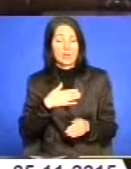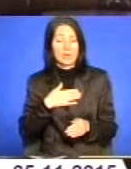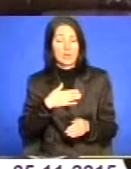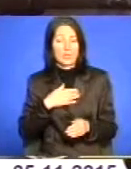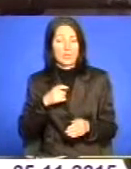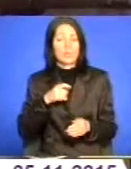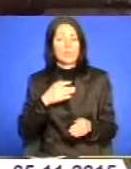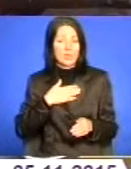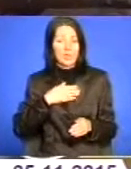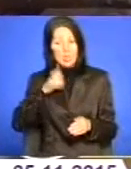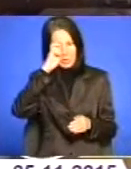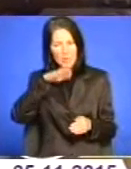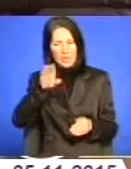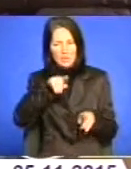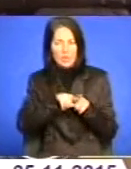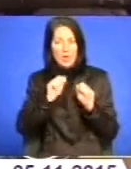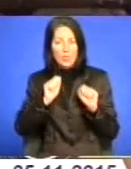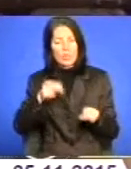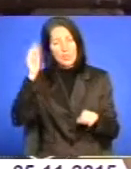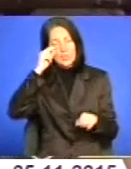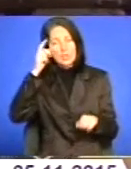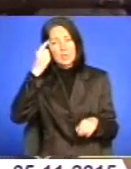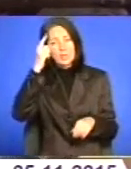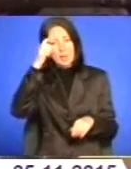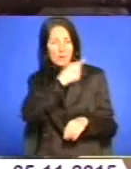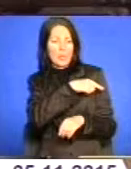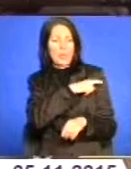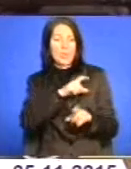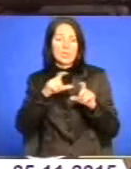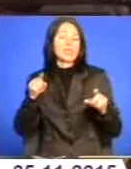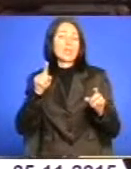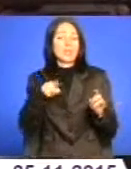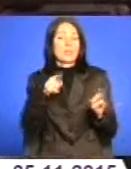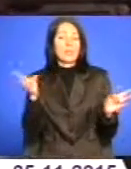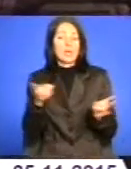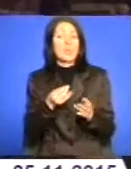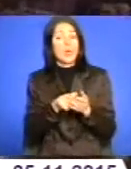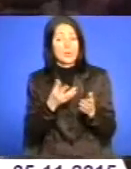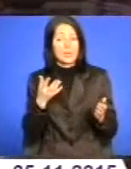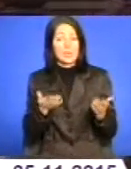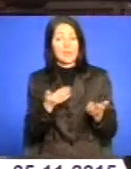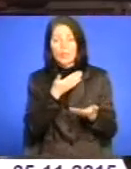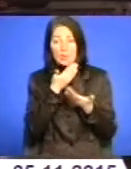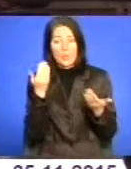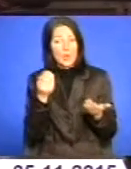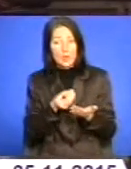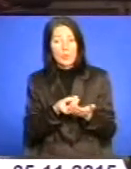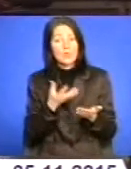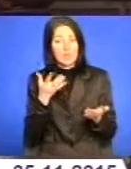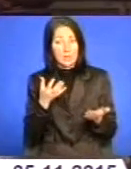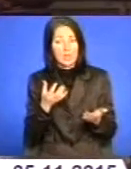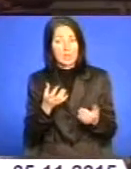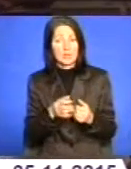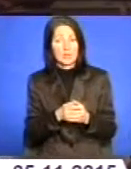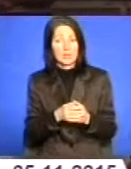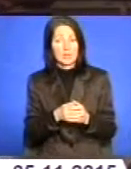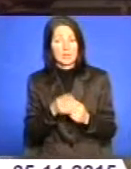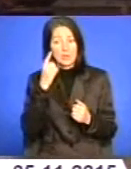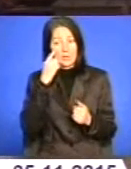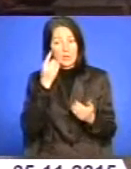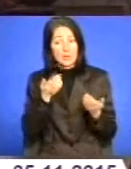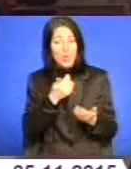можна вчитися на медичному, але там треба якісь оцінки. І якщо не маєш тої оцінки, то, ну,